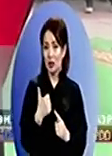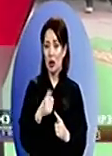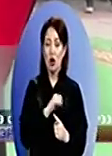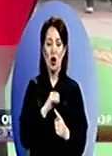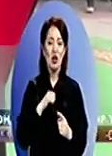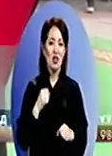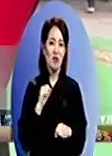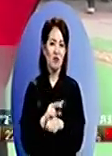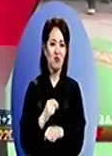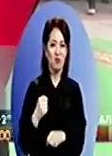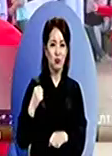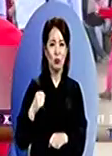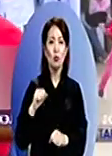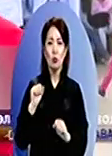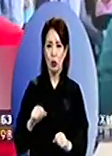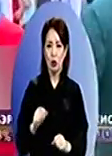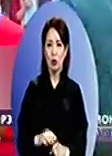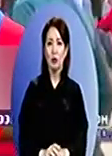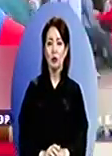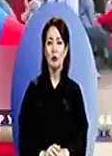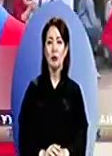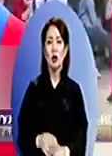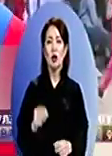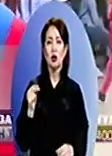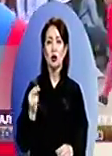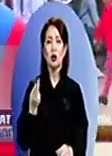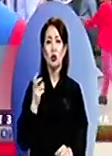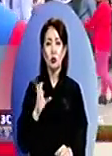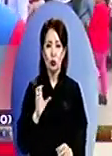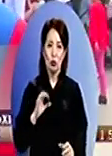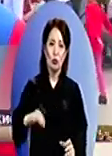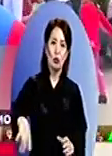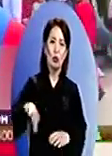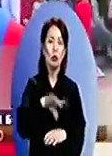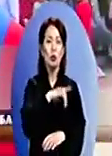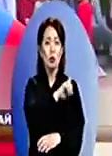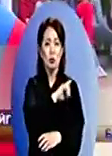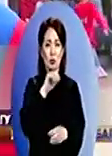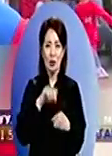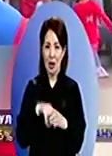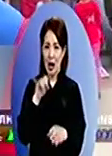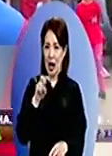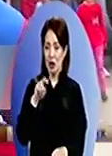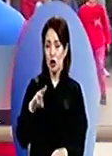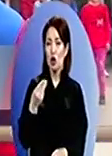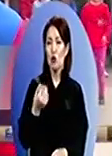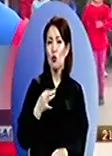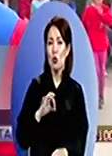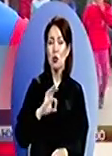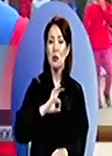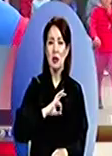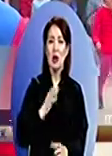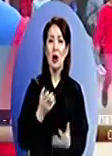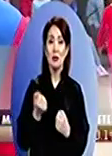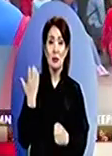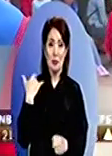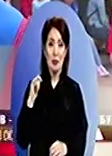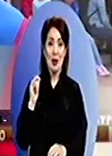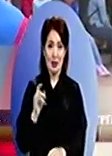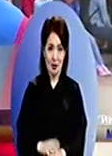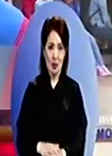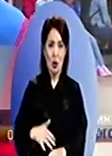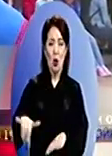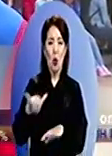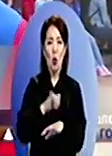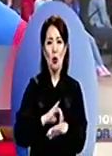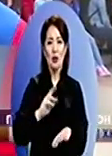ялан дээр их чадвартай болно доо. Чөлөө төсгөөс олон хотод тэмцээнүүдээс алт мөнгө медаль авчихсан. Тэгээд улсын аваргаас